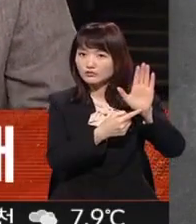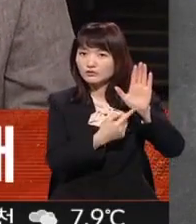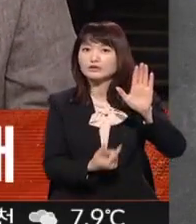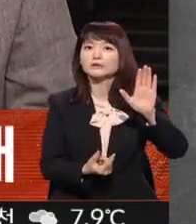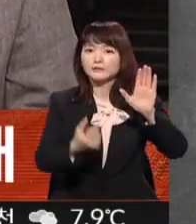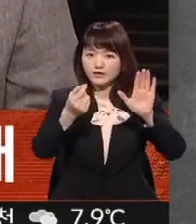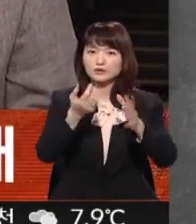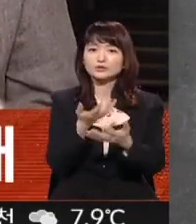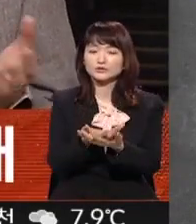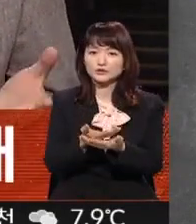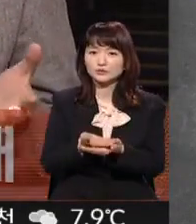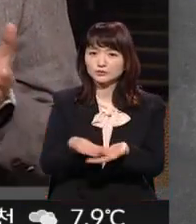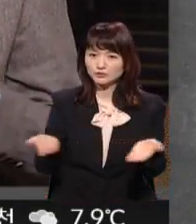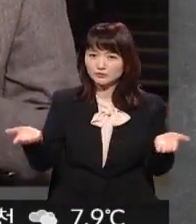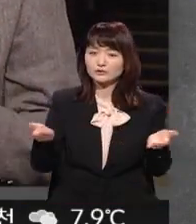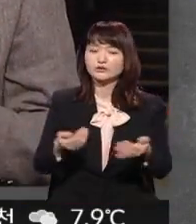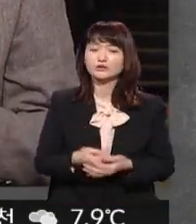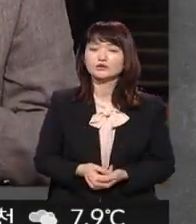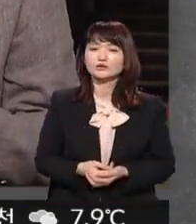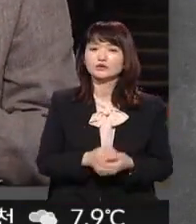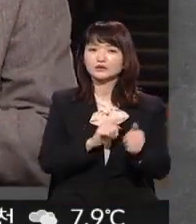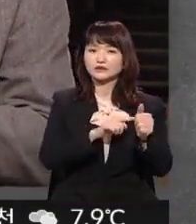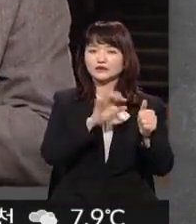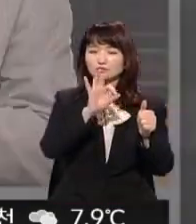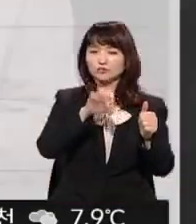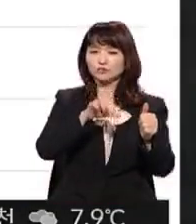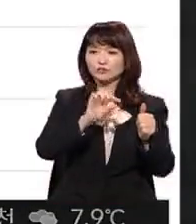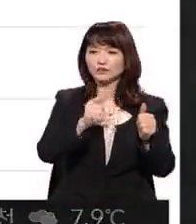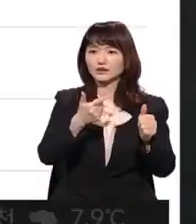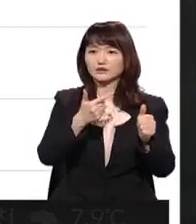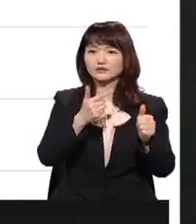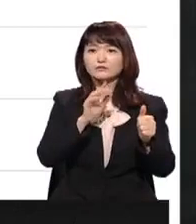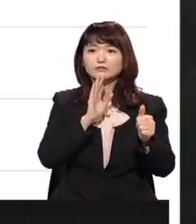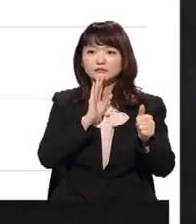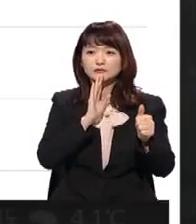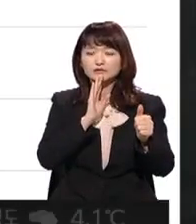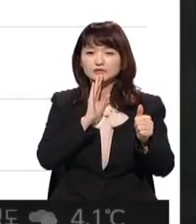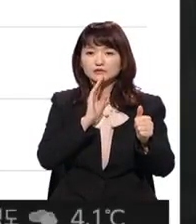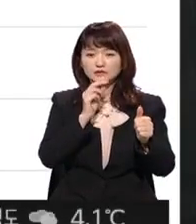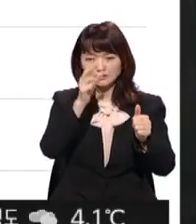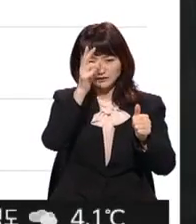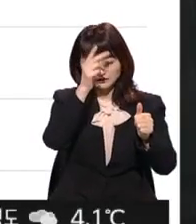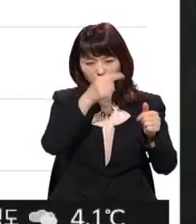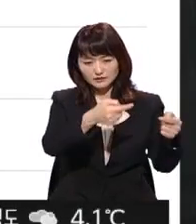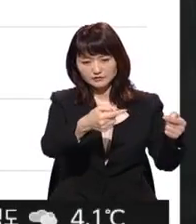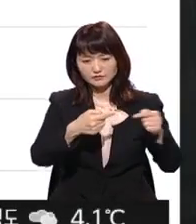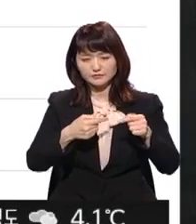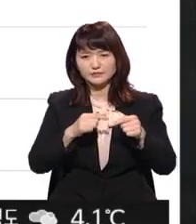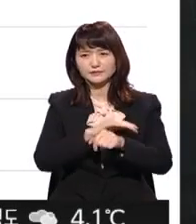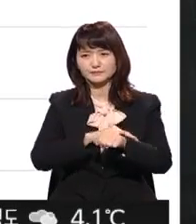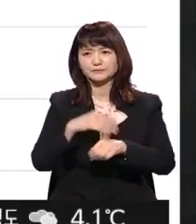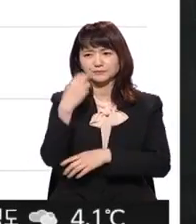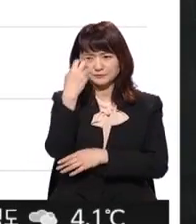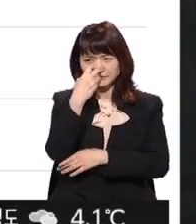안 돼서 바로 자료를 내서 유한이 씨가 맞고 그때 저 성실하게 조사를 다 받고 있다라고 16년